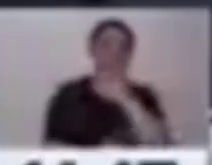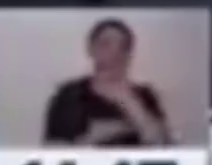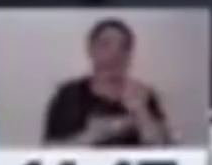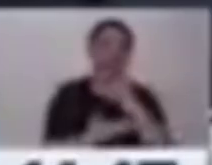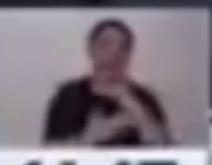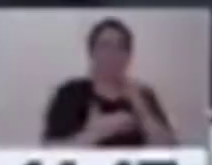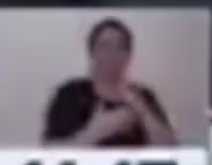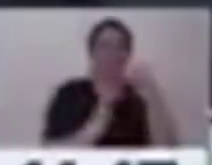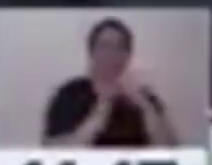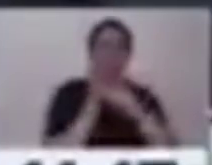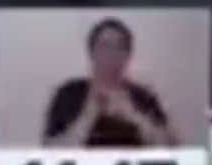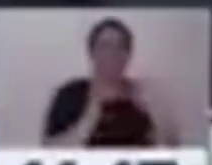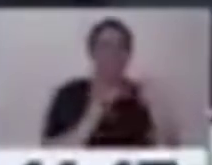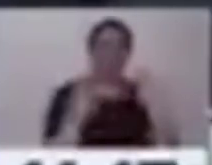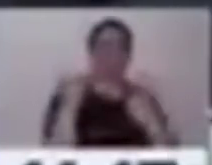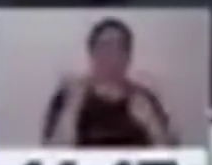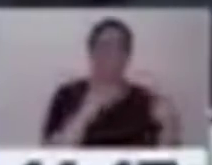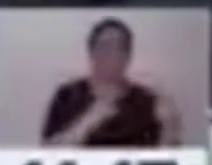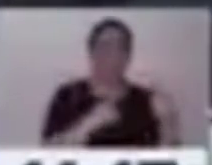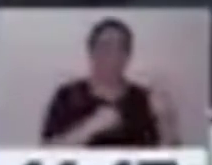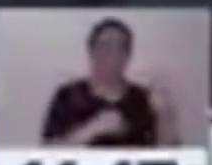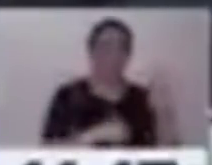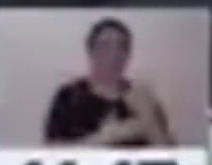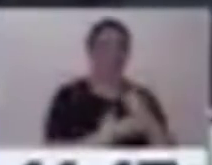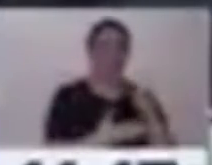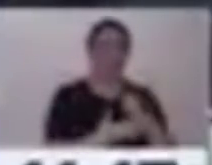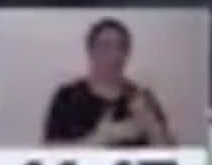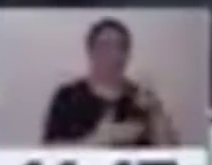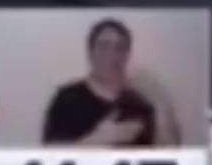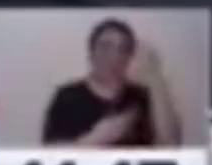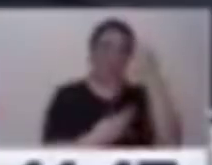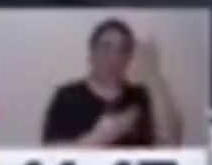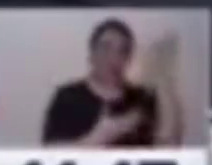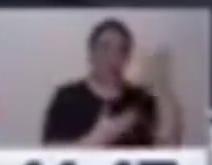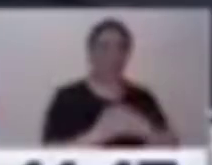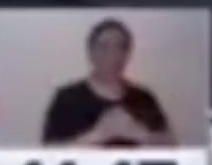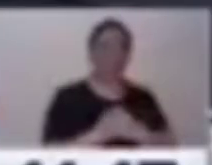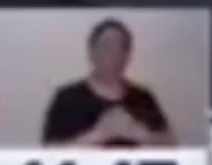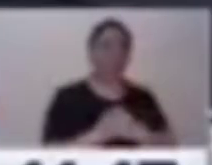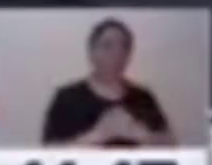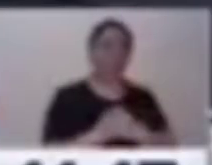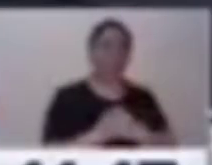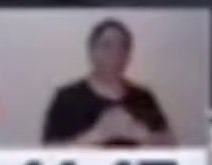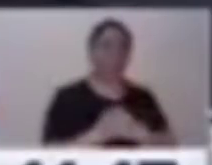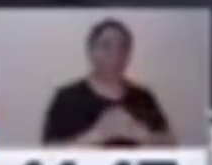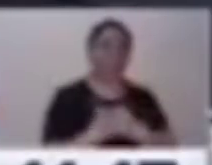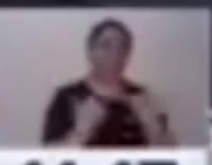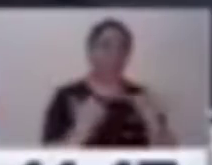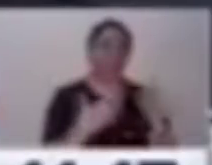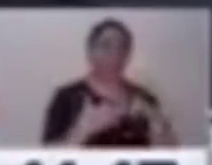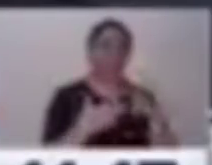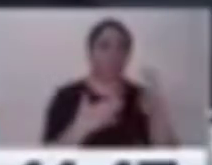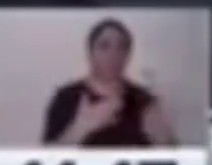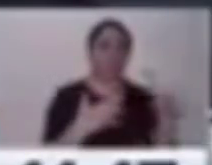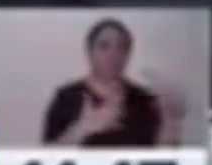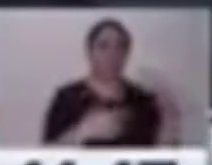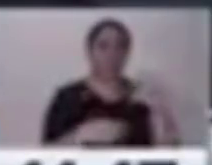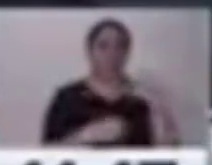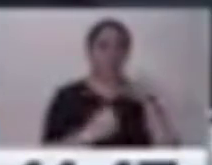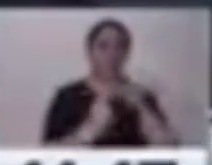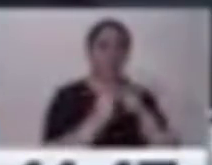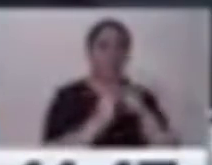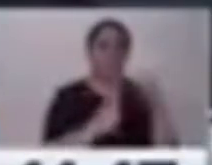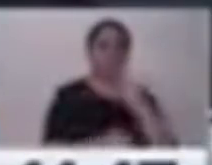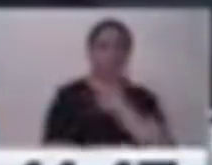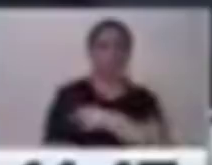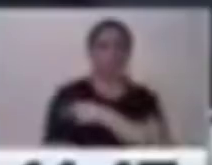kalaki ang maitutulong ng listahan na ito sa mga programa isinasagawa ng DSWD, lalo nga na nandito pa rin po tayo sa gitna